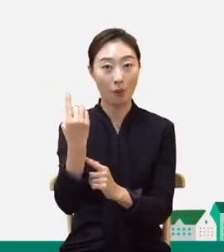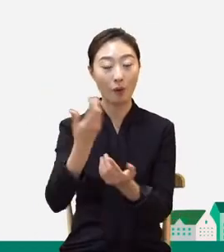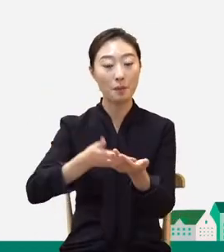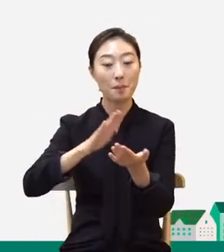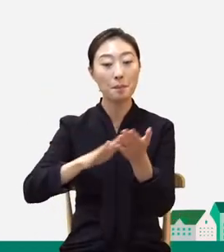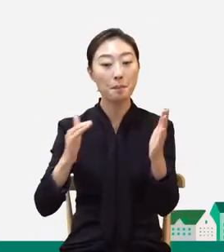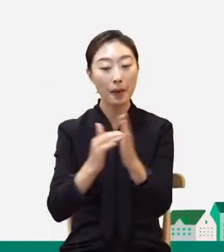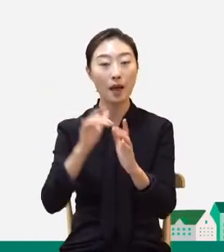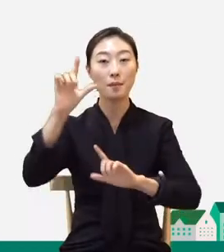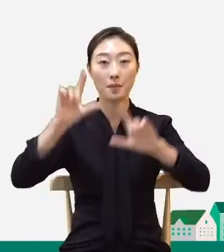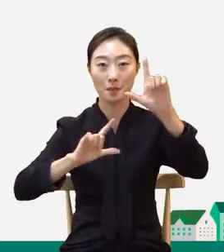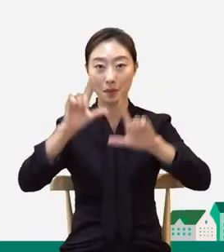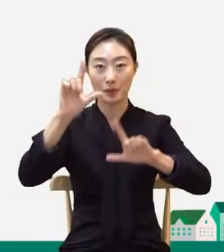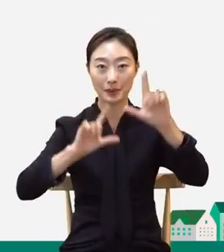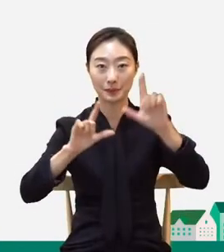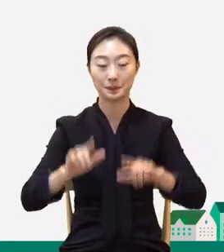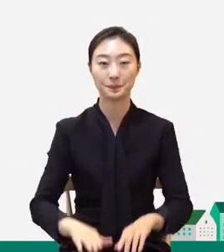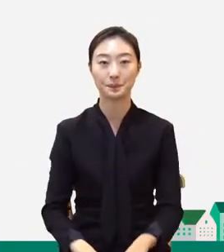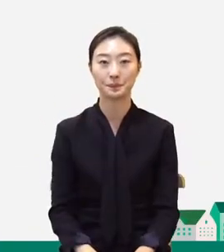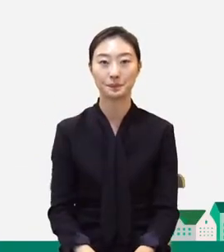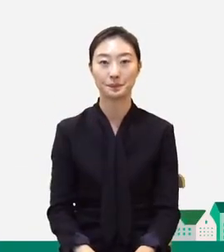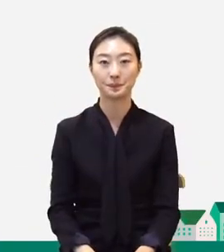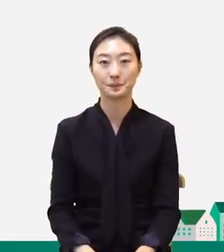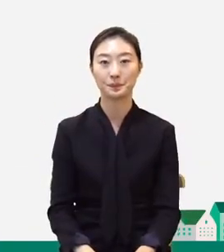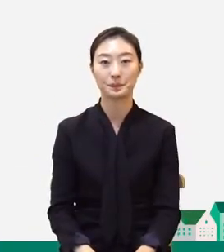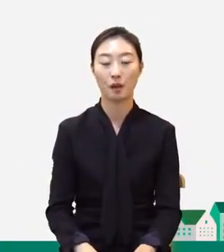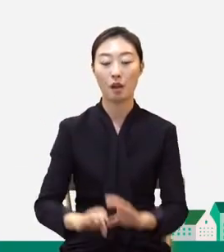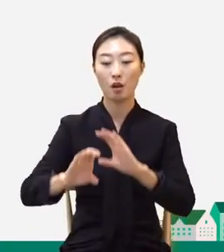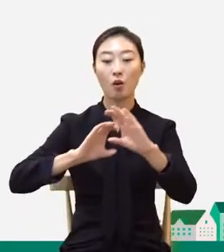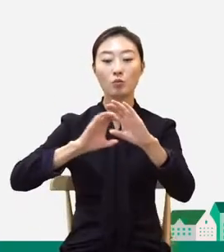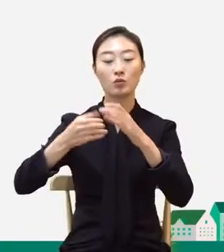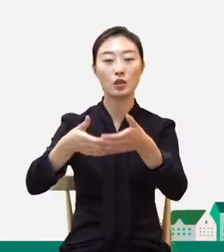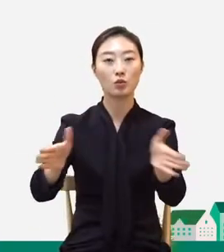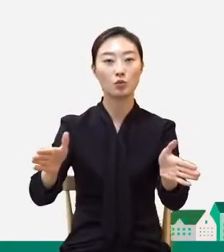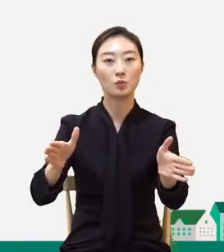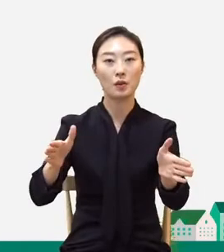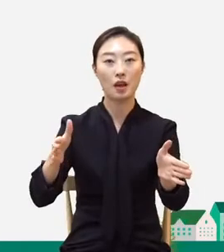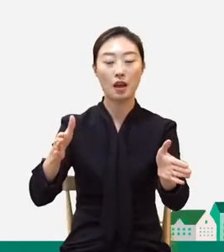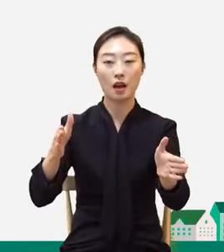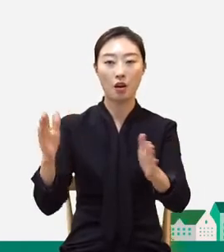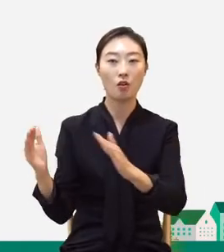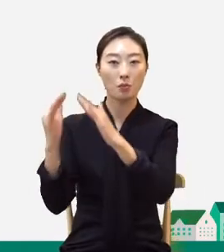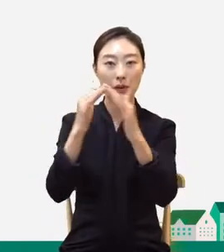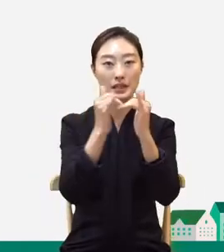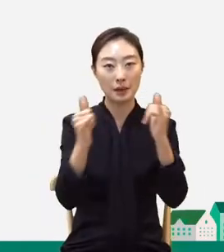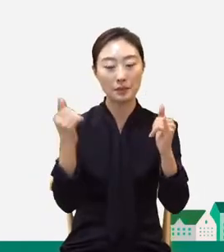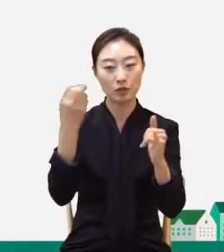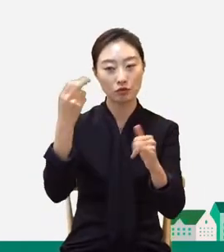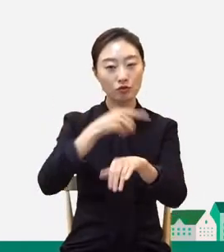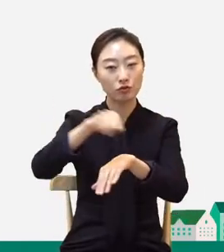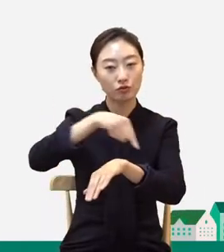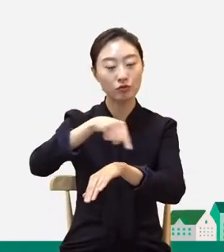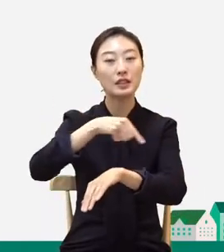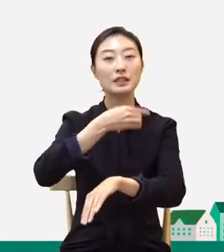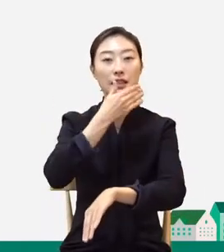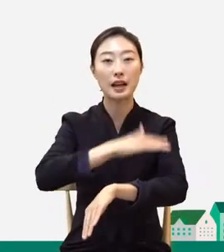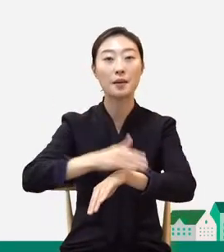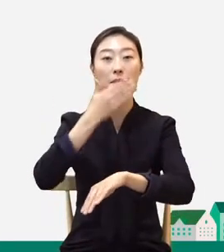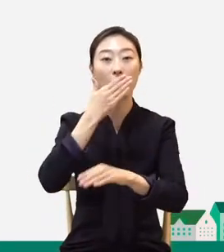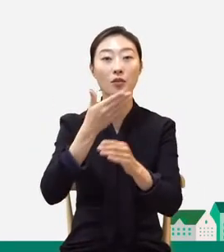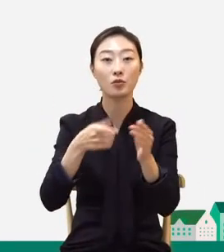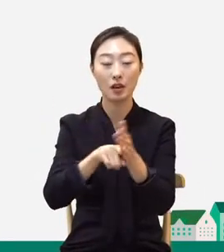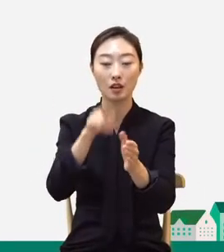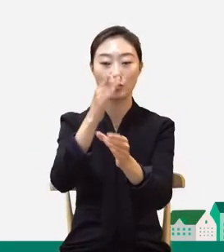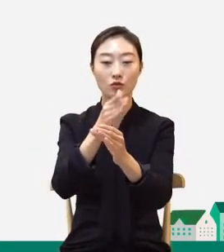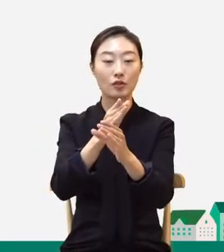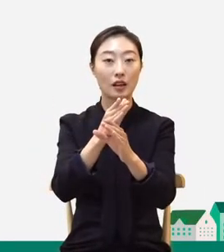모습인데 그 커뮤니티 룸을 입주민이 좀 자유롭게 사용할 수 있도록 중문을 설치했고요. 그